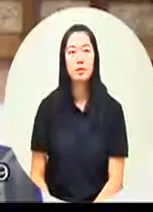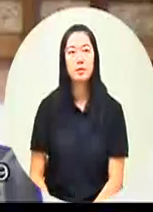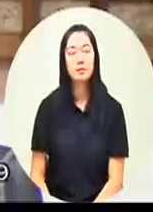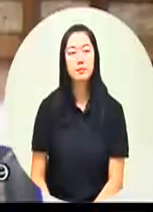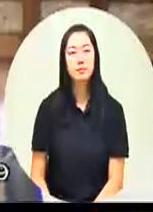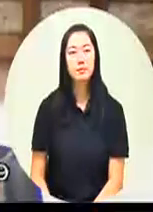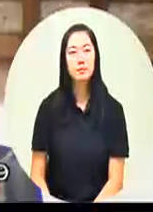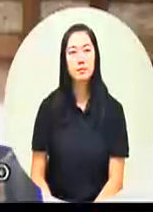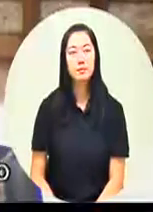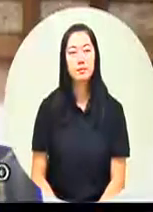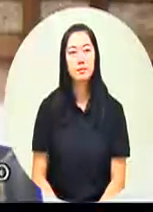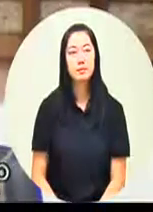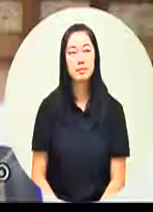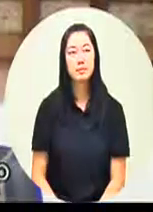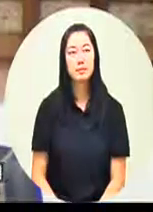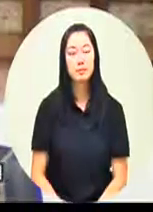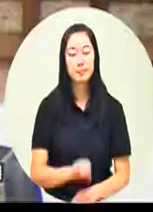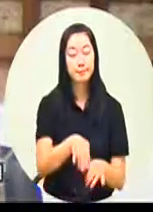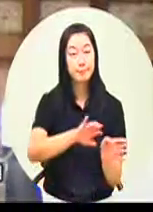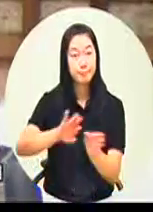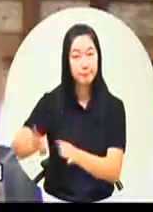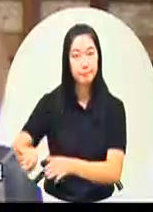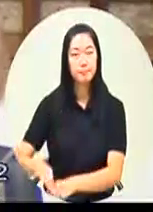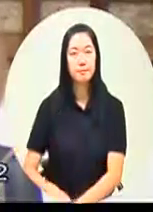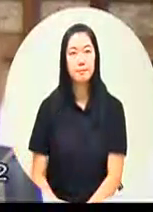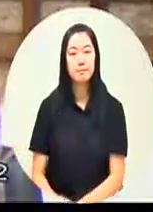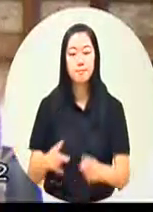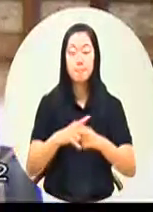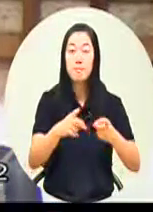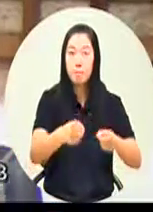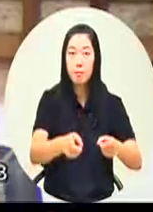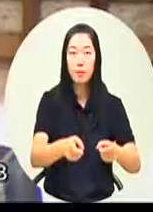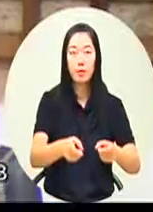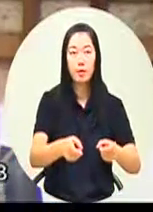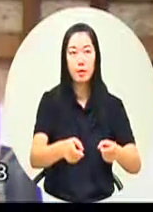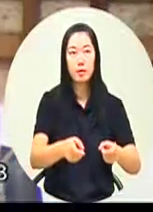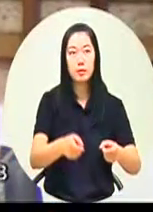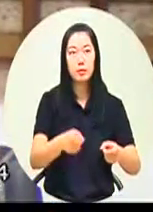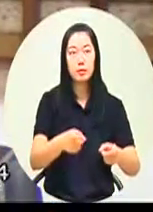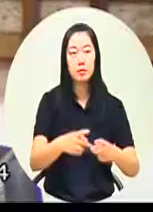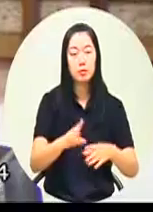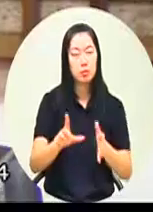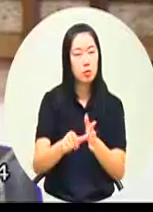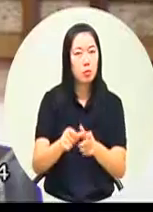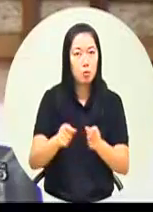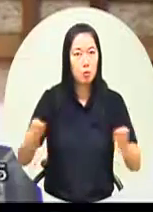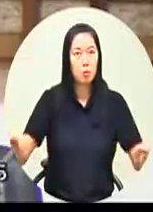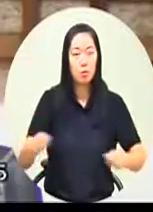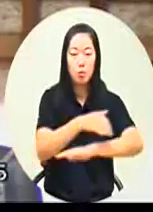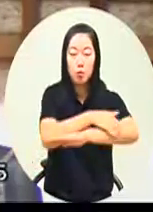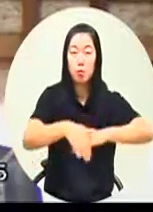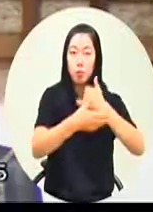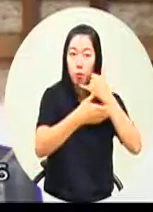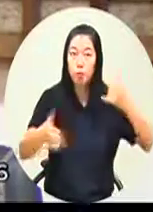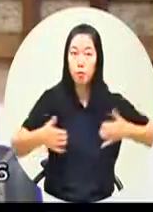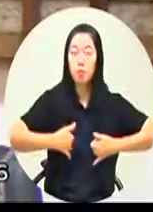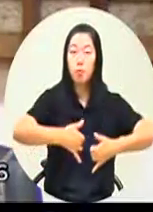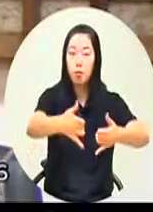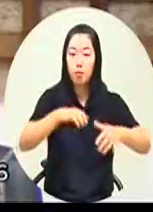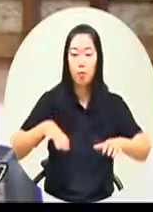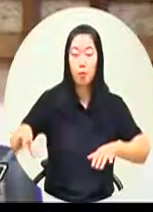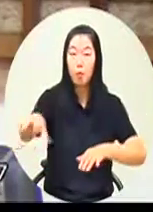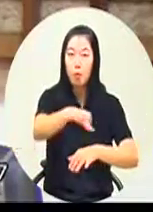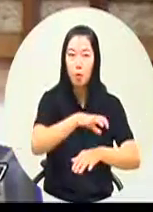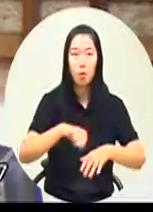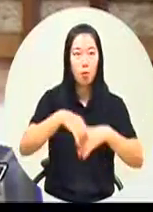谢。另外小港长年小港沿海地区长年都列为